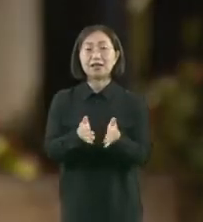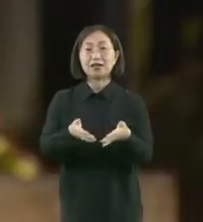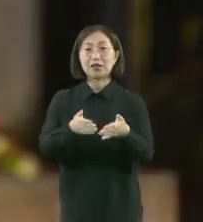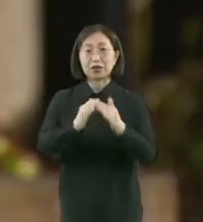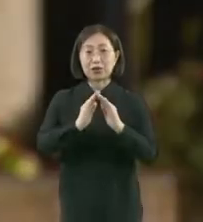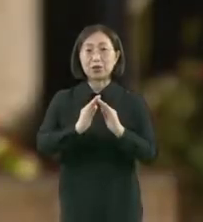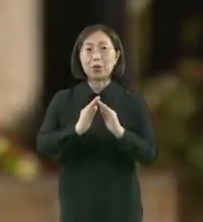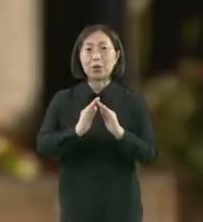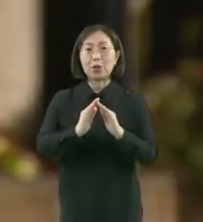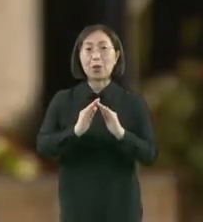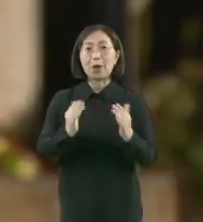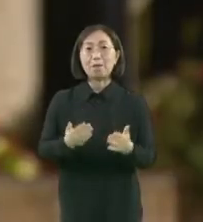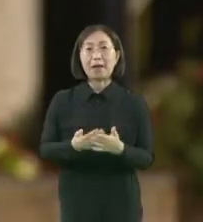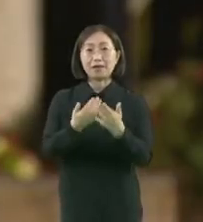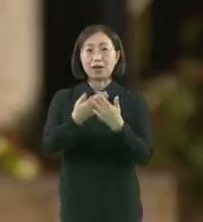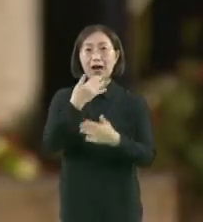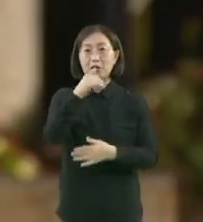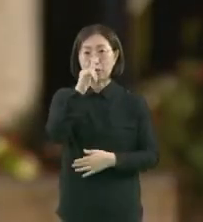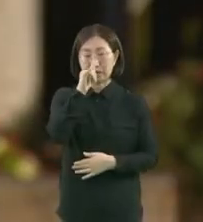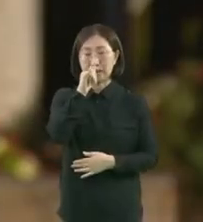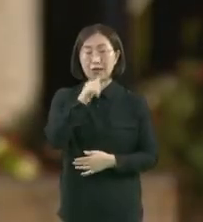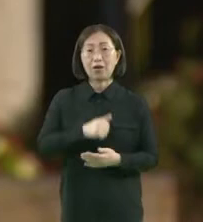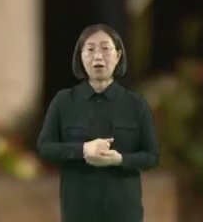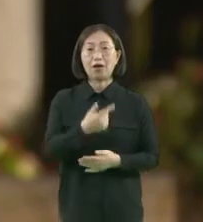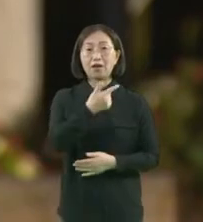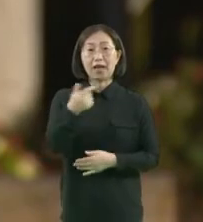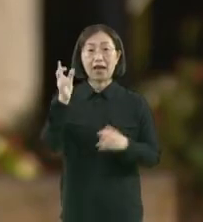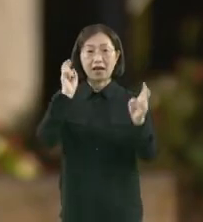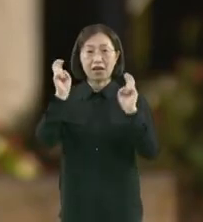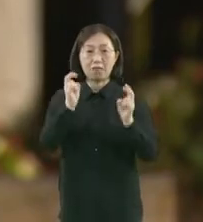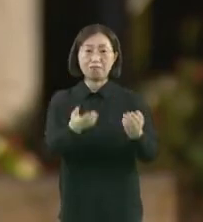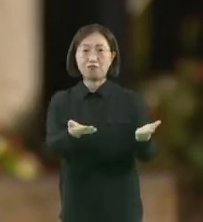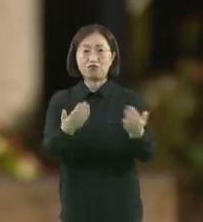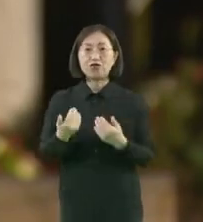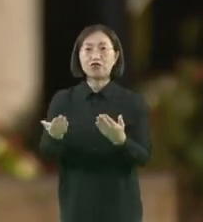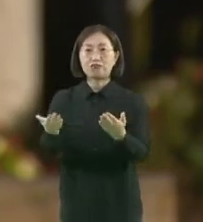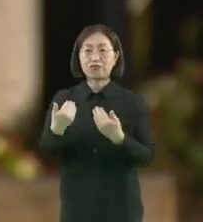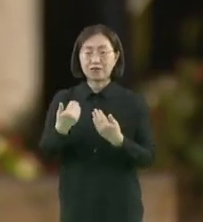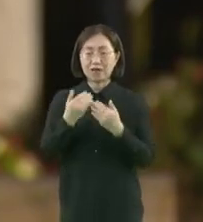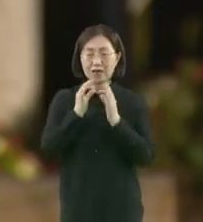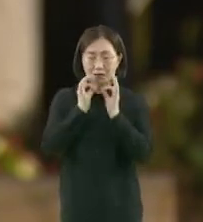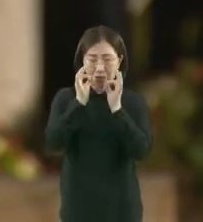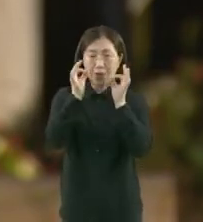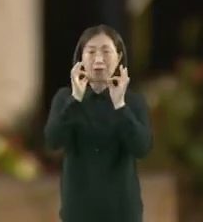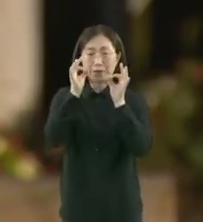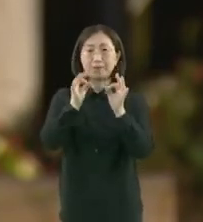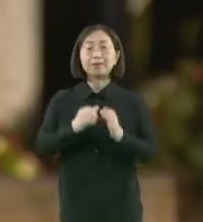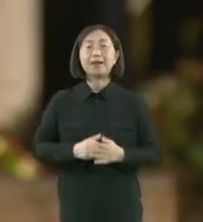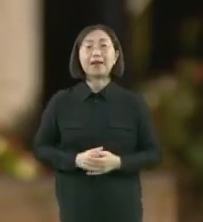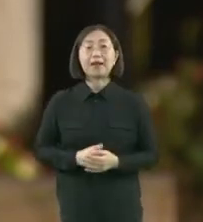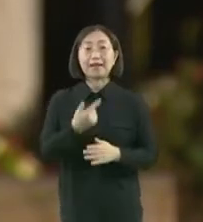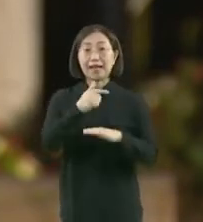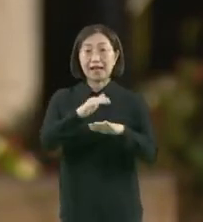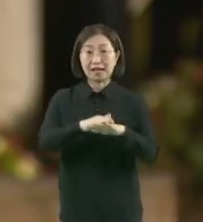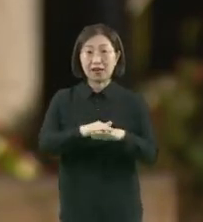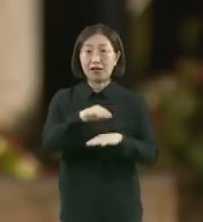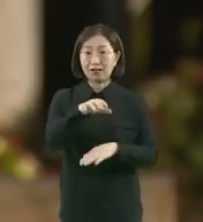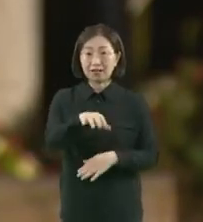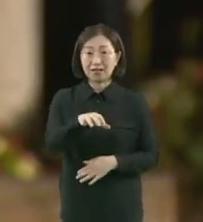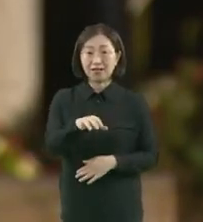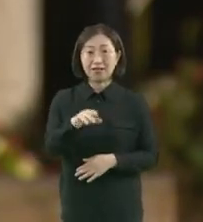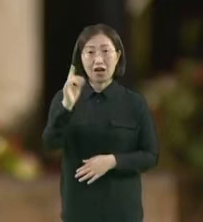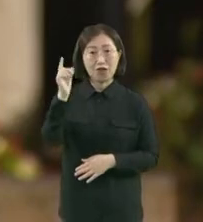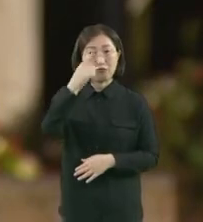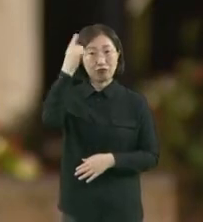방위 사업을 키울 수 있는 우리나라 대기업 포함한 기업들 유치에 이제 전력을 다해야 된다고 생각합니다. 그래서 대전을